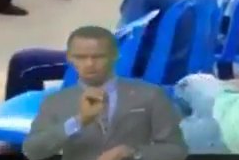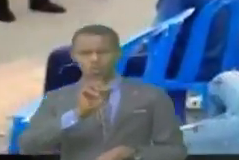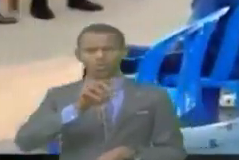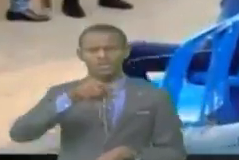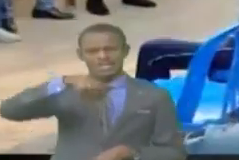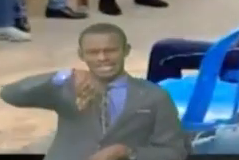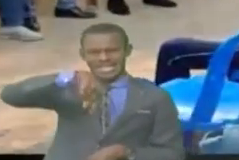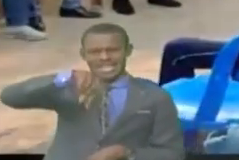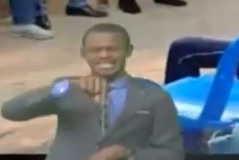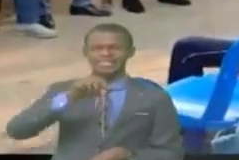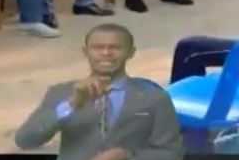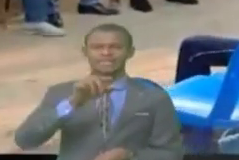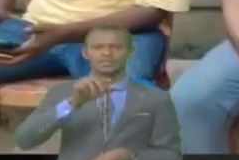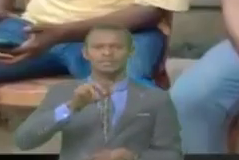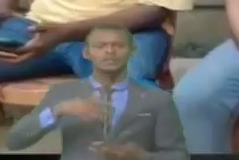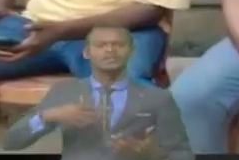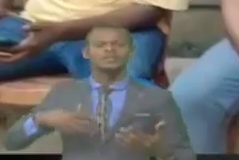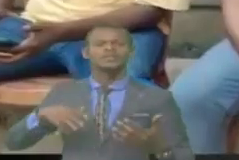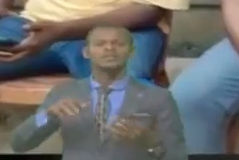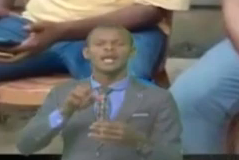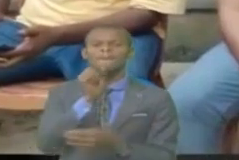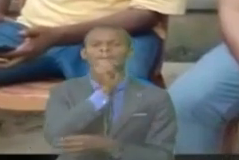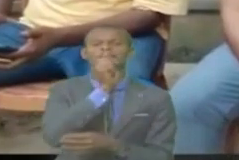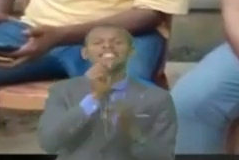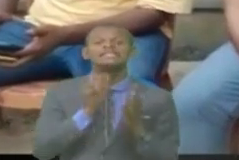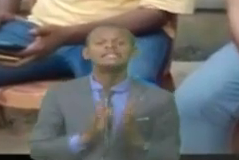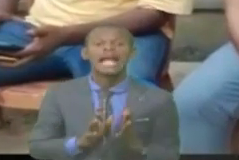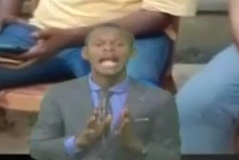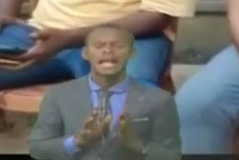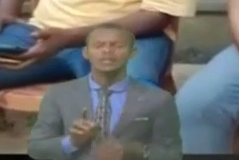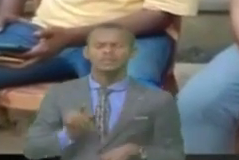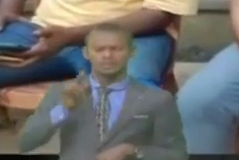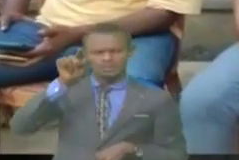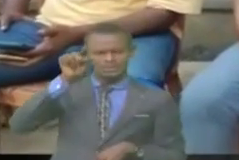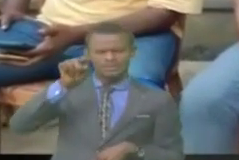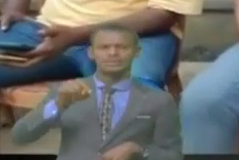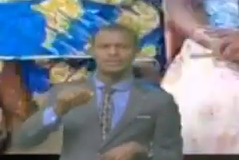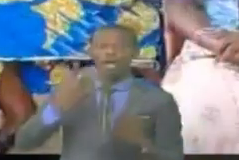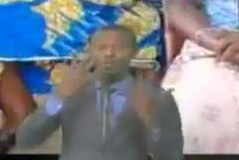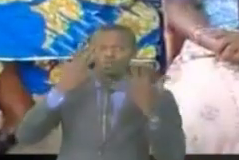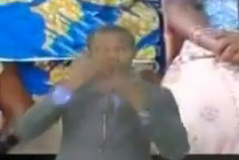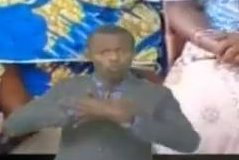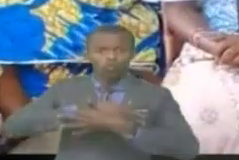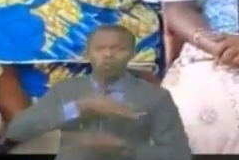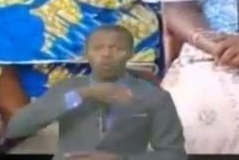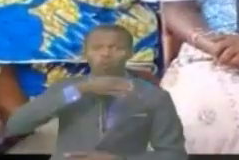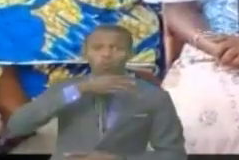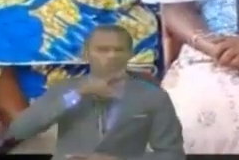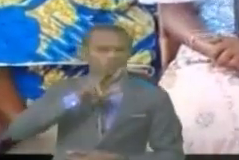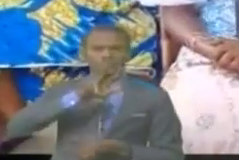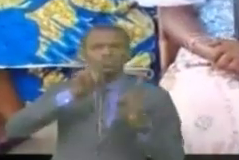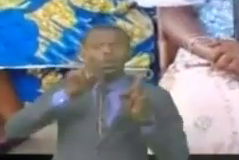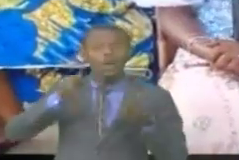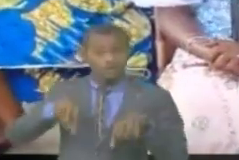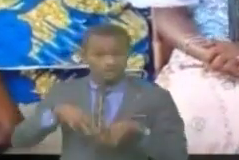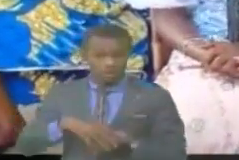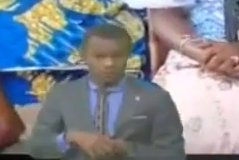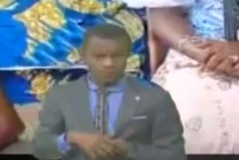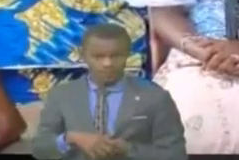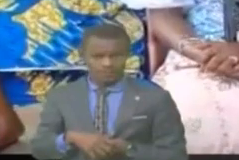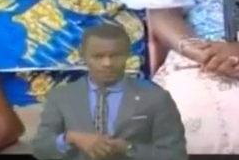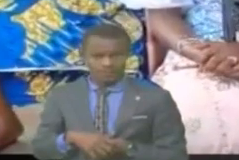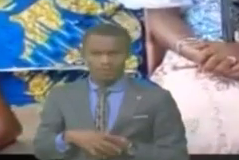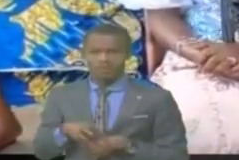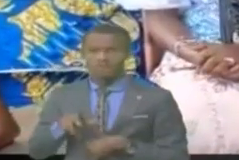pour cause, les câbles électriques qui servaient des liaisons au réseau de distribution de l'énergie électrique de la SNEL a été